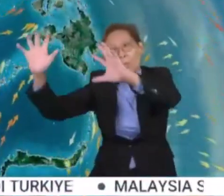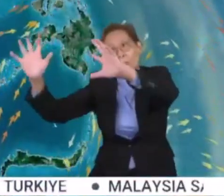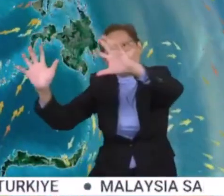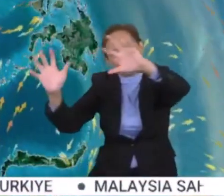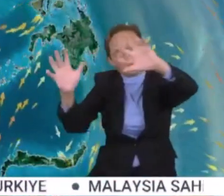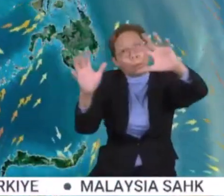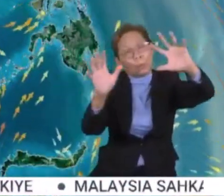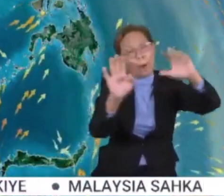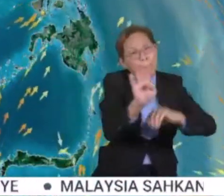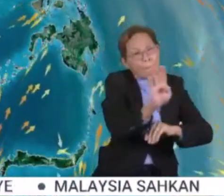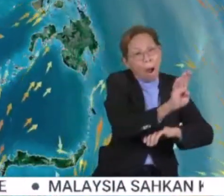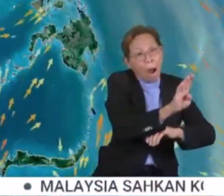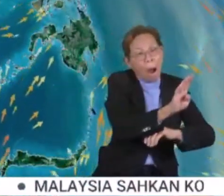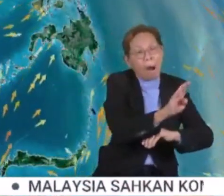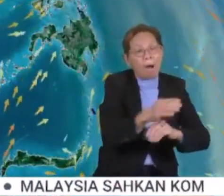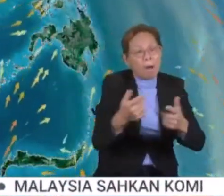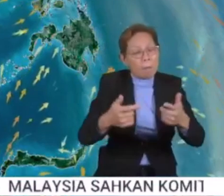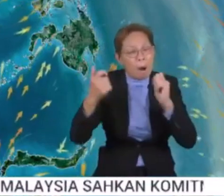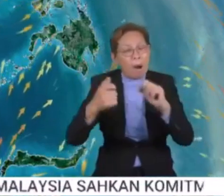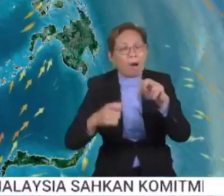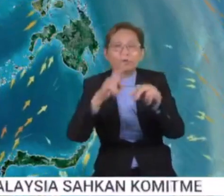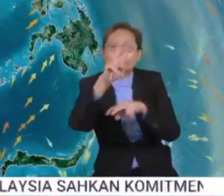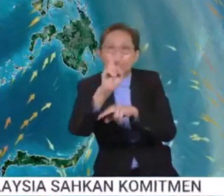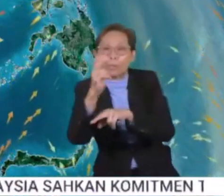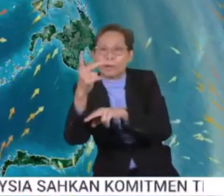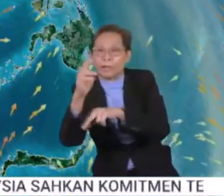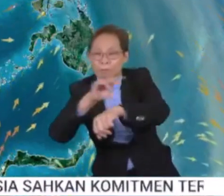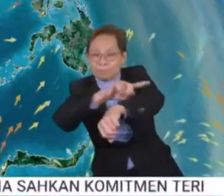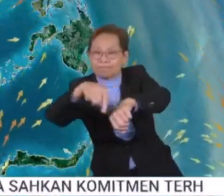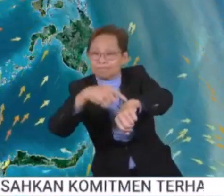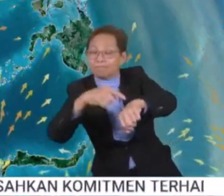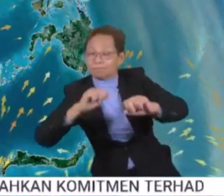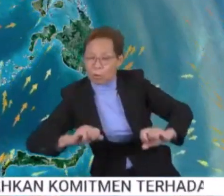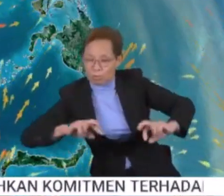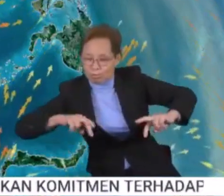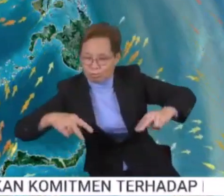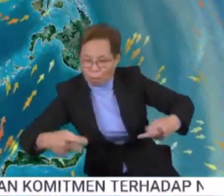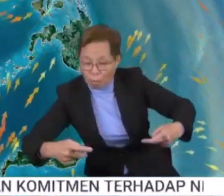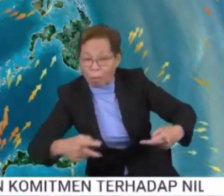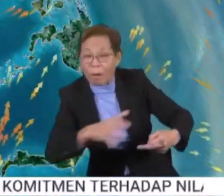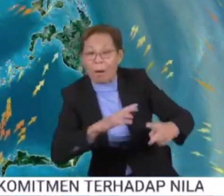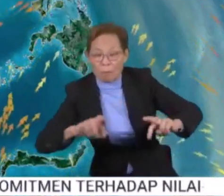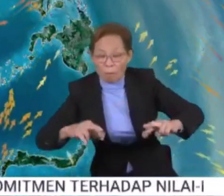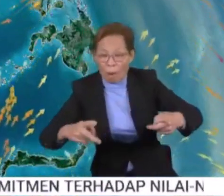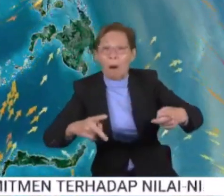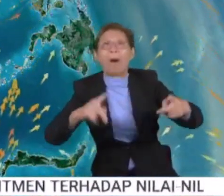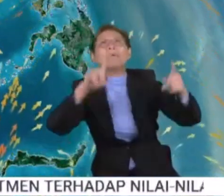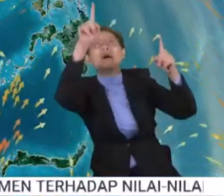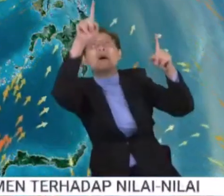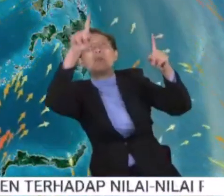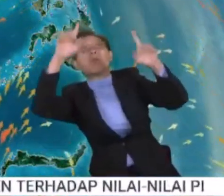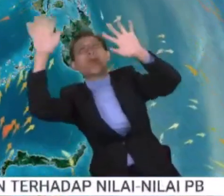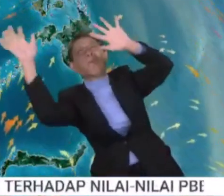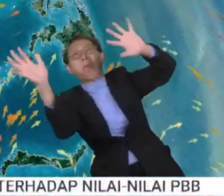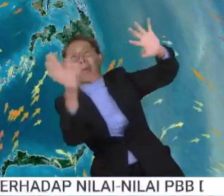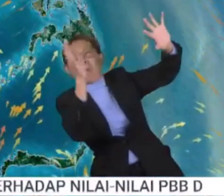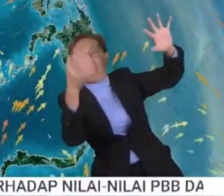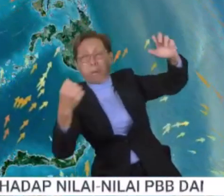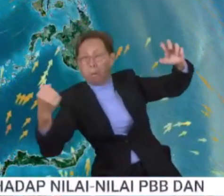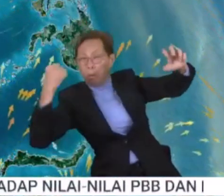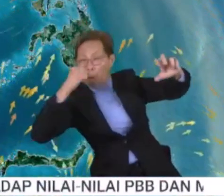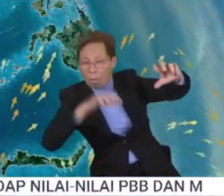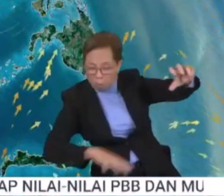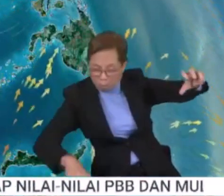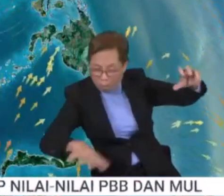barat dengan kelajuan 20 km sejam. Keadaan ini boleh menyebabkan keadaan angin yang agak kencang di